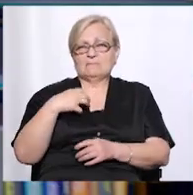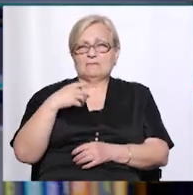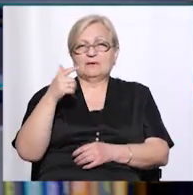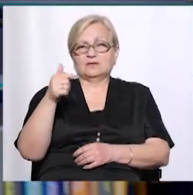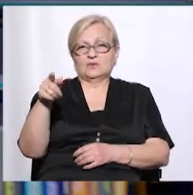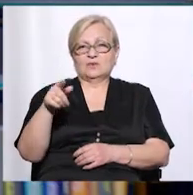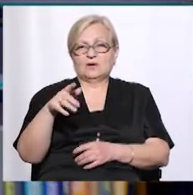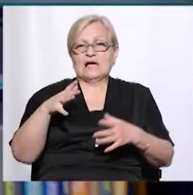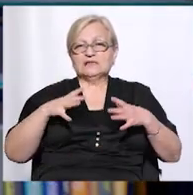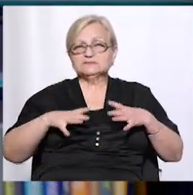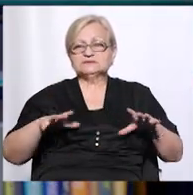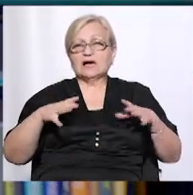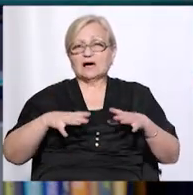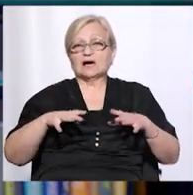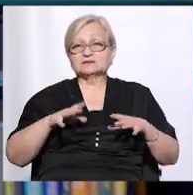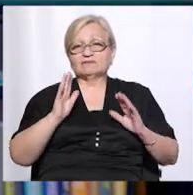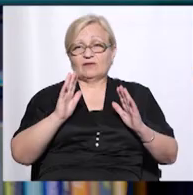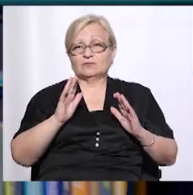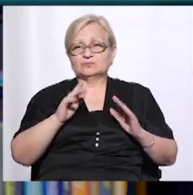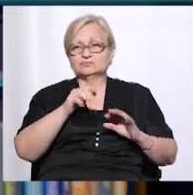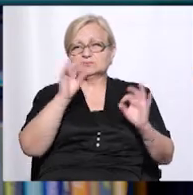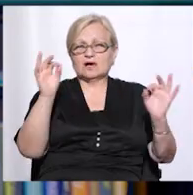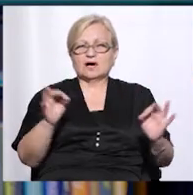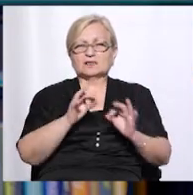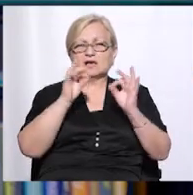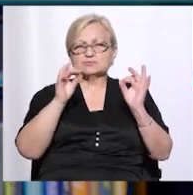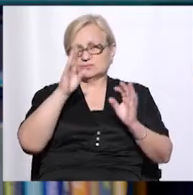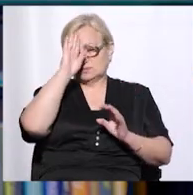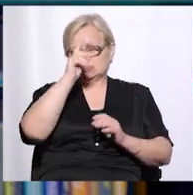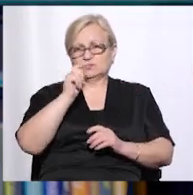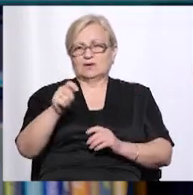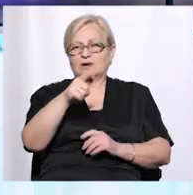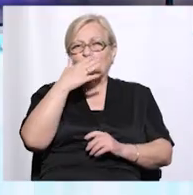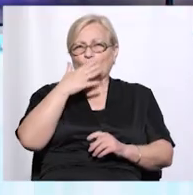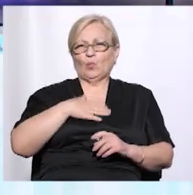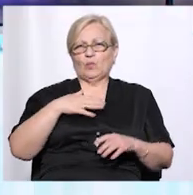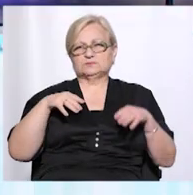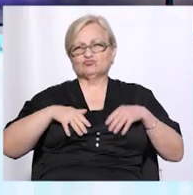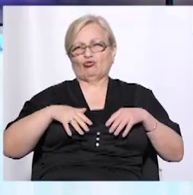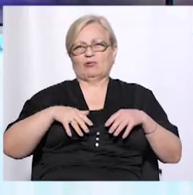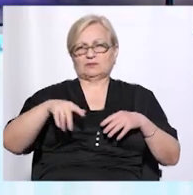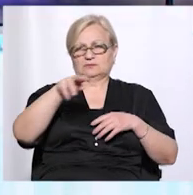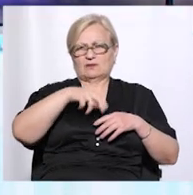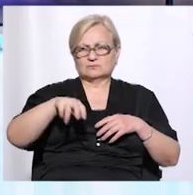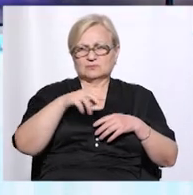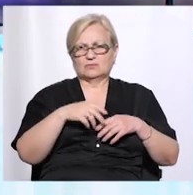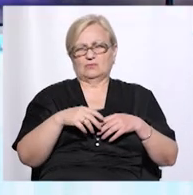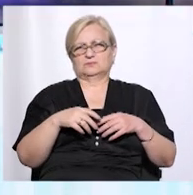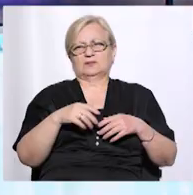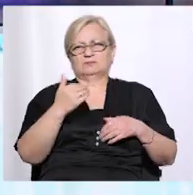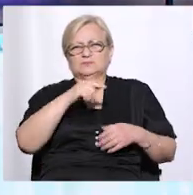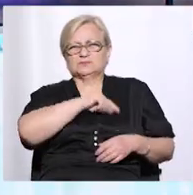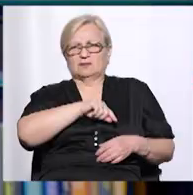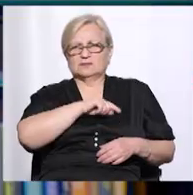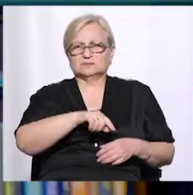იყოს საქართველოსთვის არასოდეს უღალატია. ის ჩოხა, ის სტილი, რომლითაც ის, ნუ